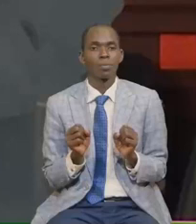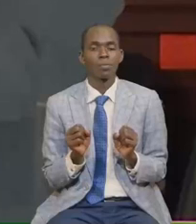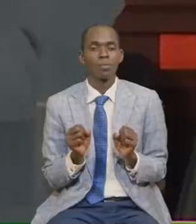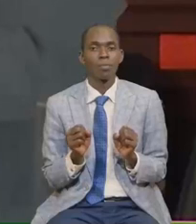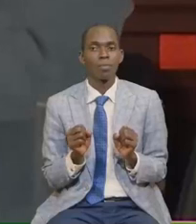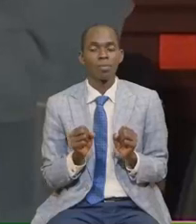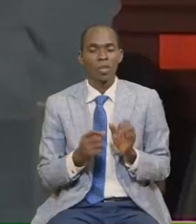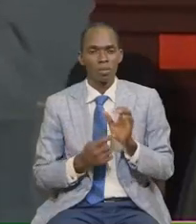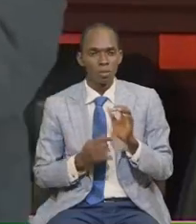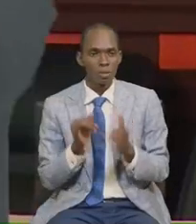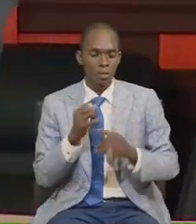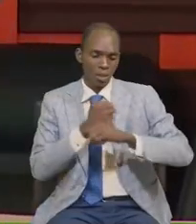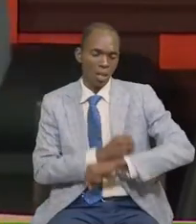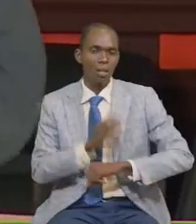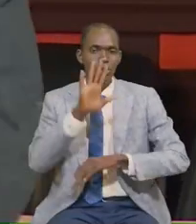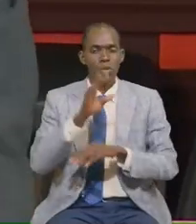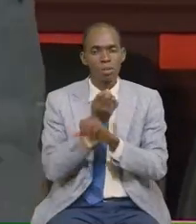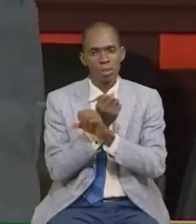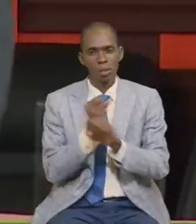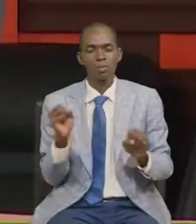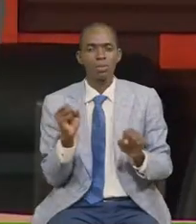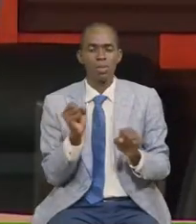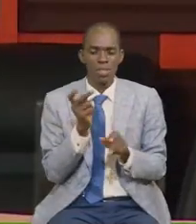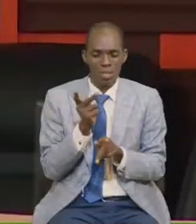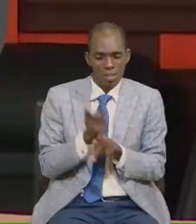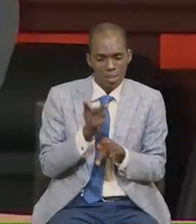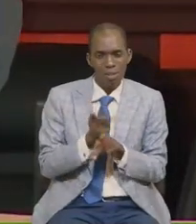salut. Préservez votre salut.